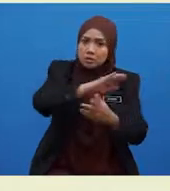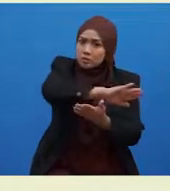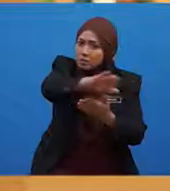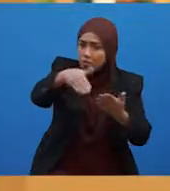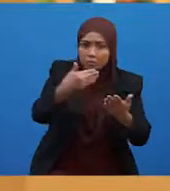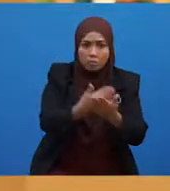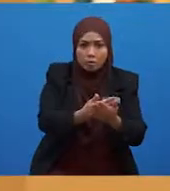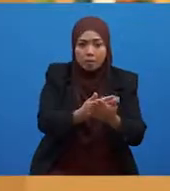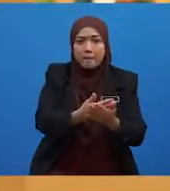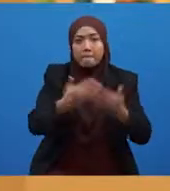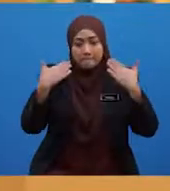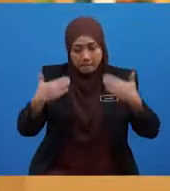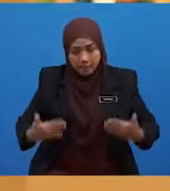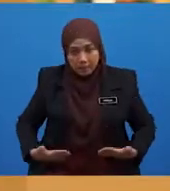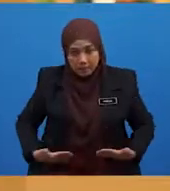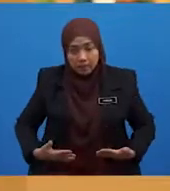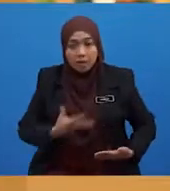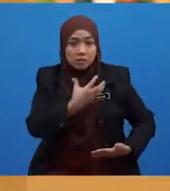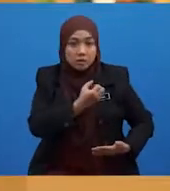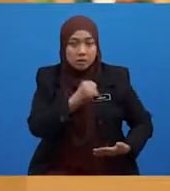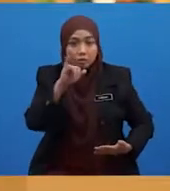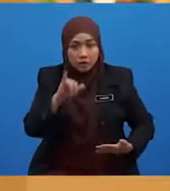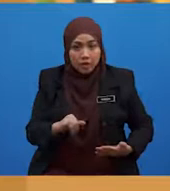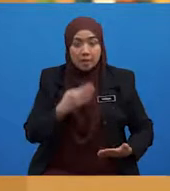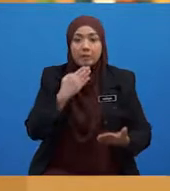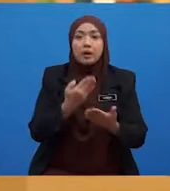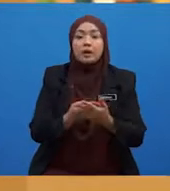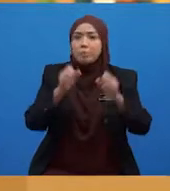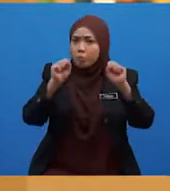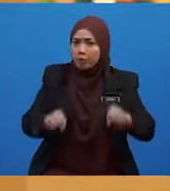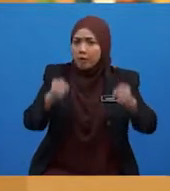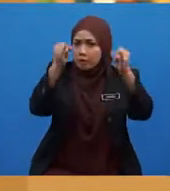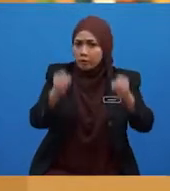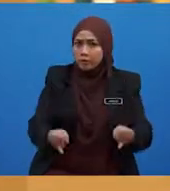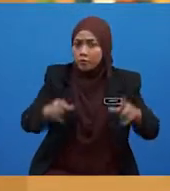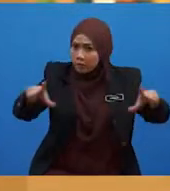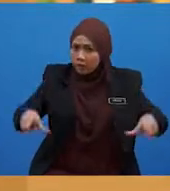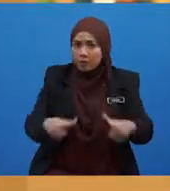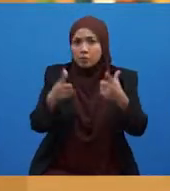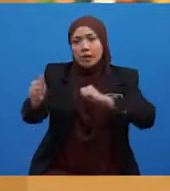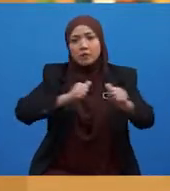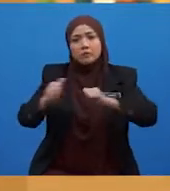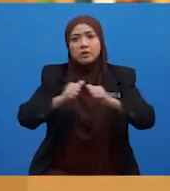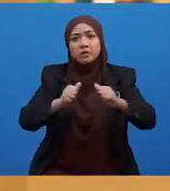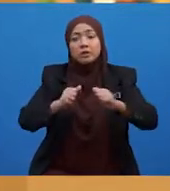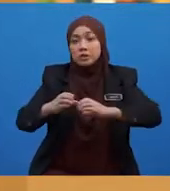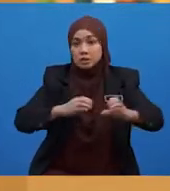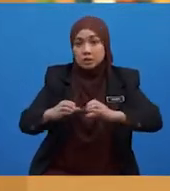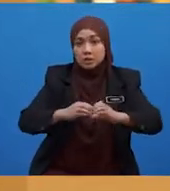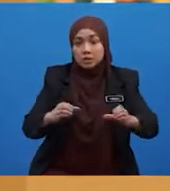lama. Jantung yang efisien membolehkan individu melakukan aktiviti kecergasan